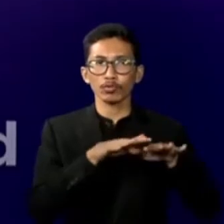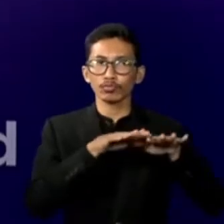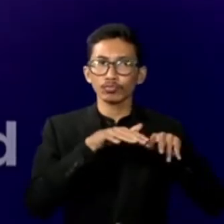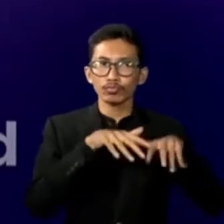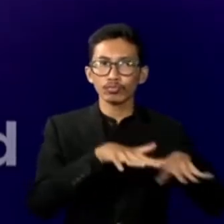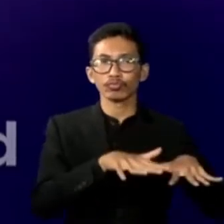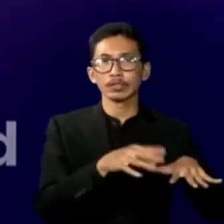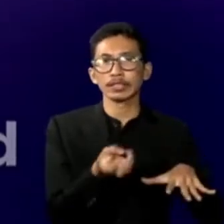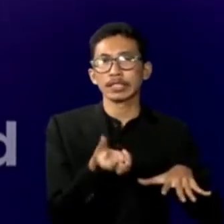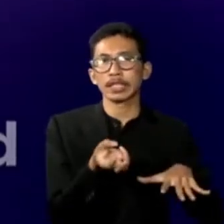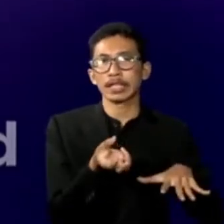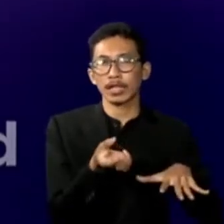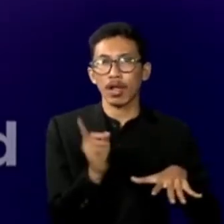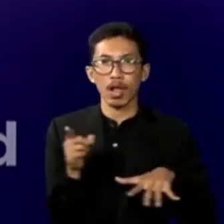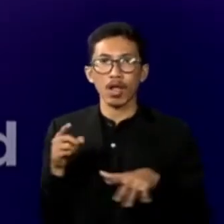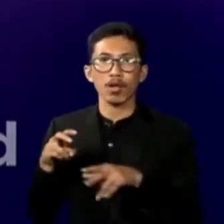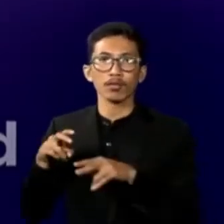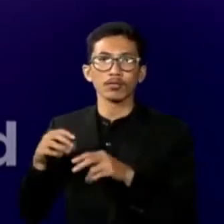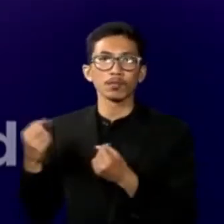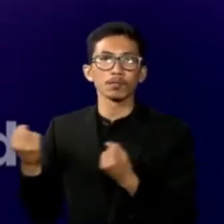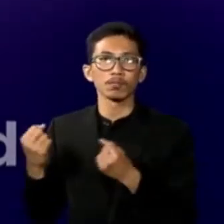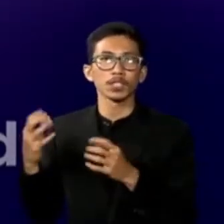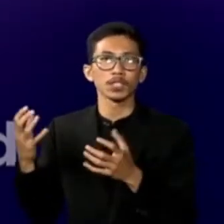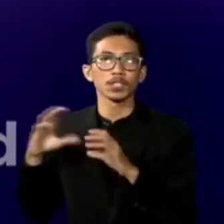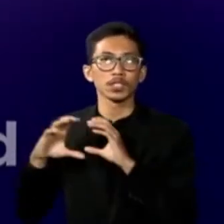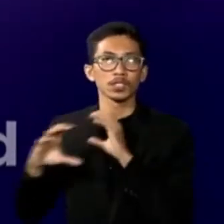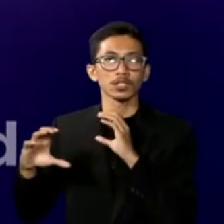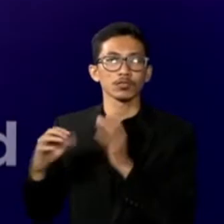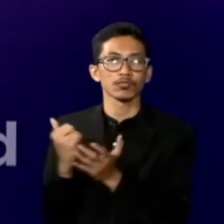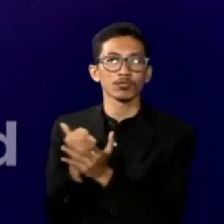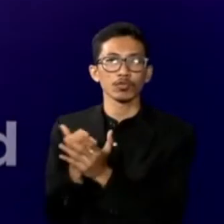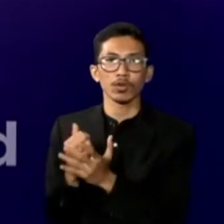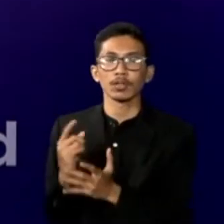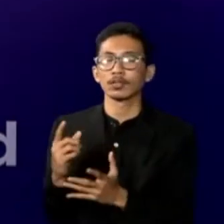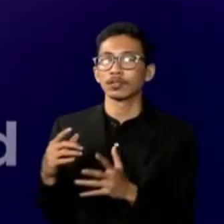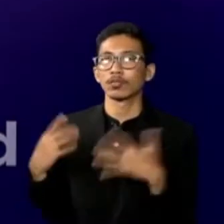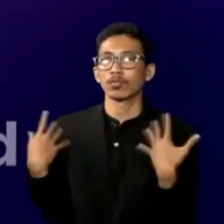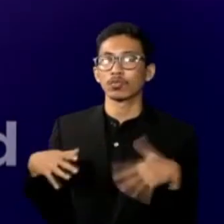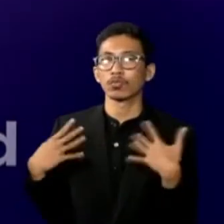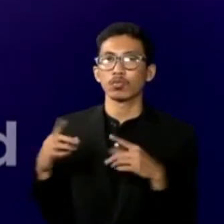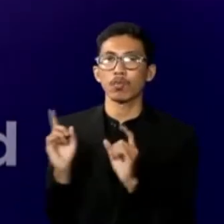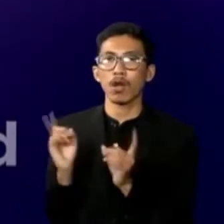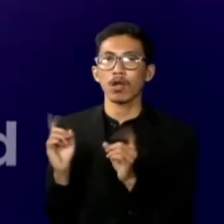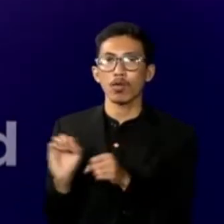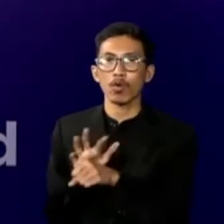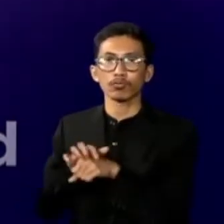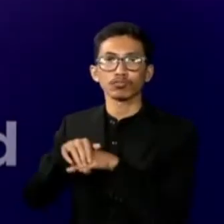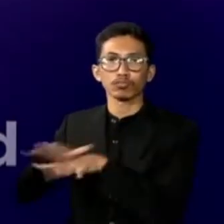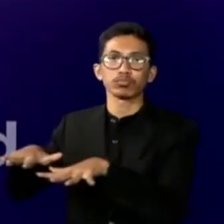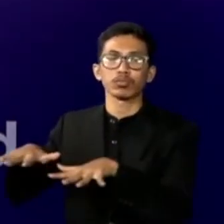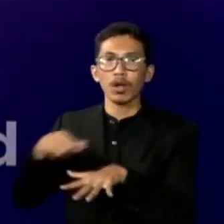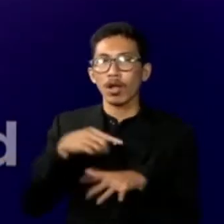port itu Mad penyebabnya adalah protokol di MRT itu begitu ketat sehingga penularan disana